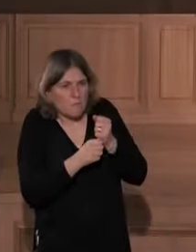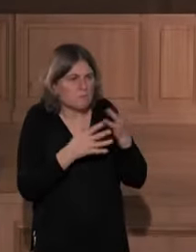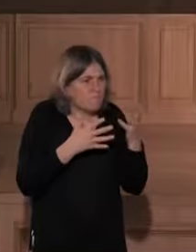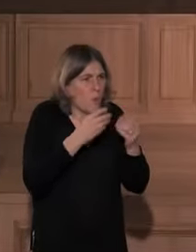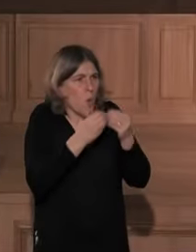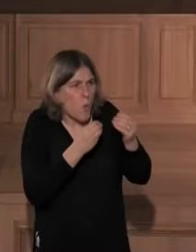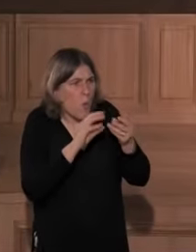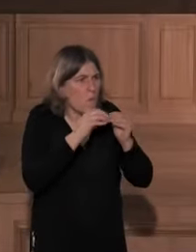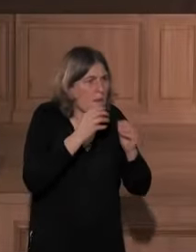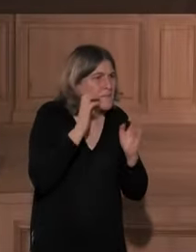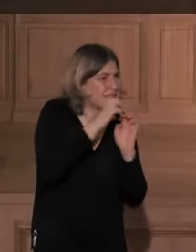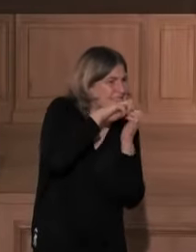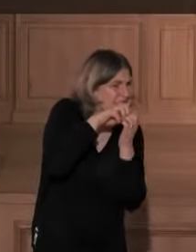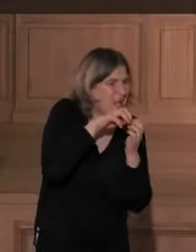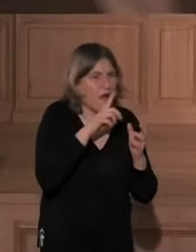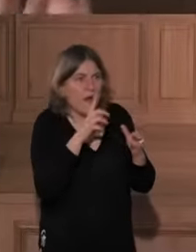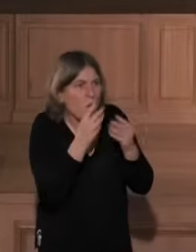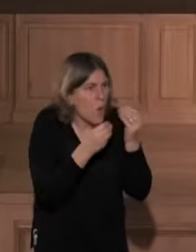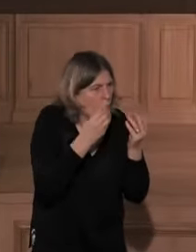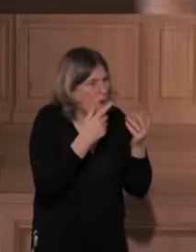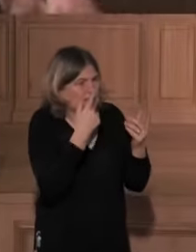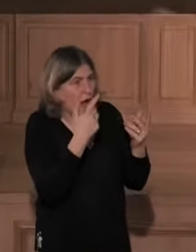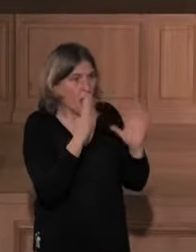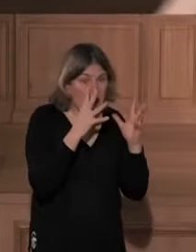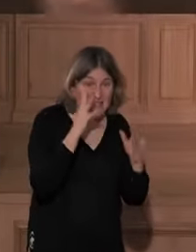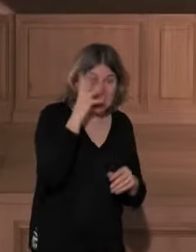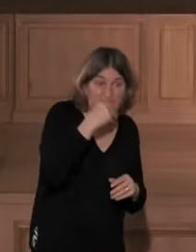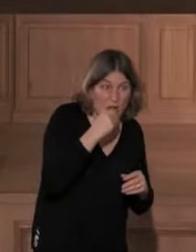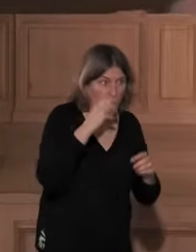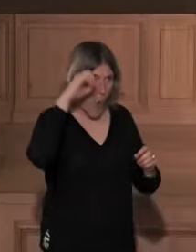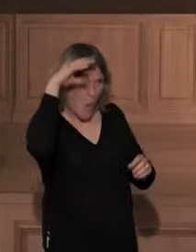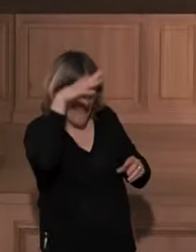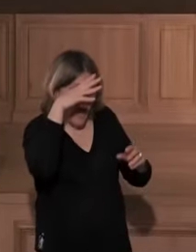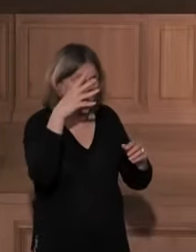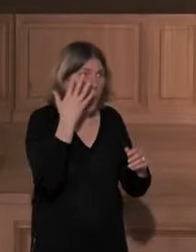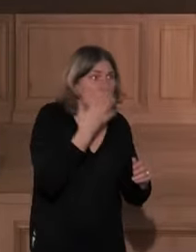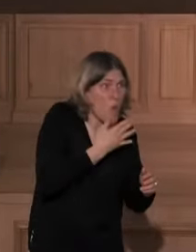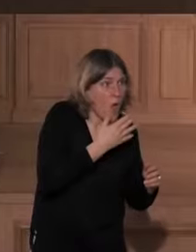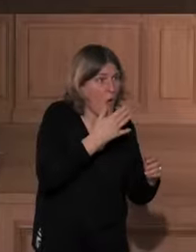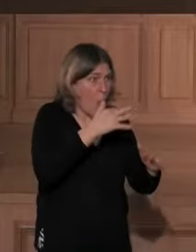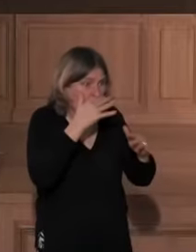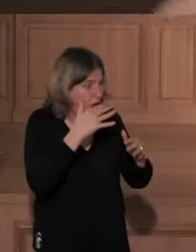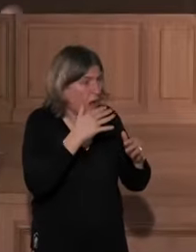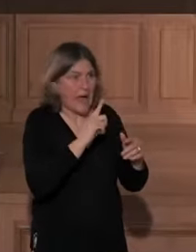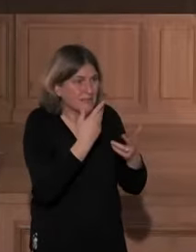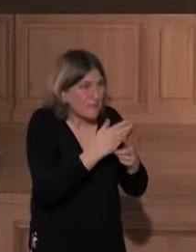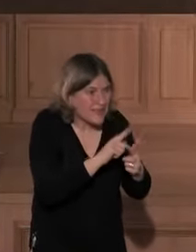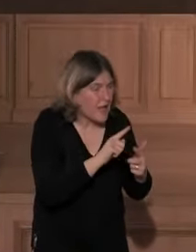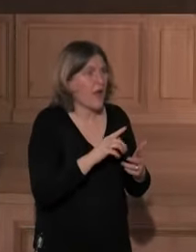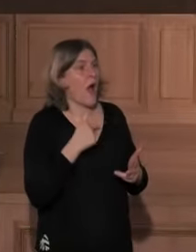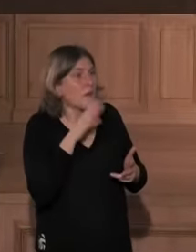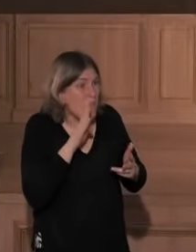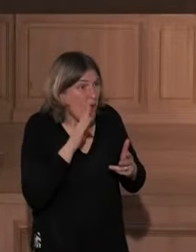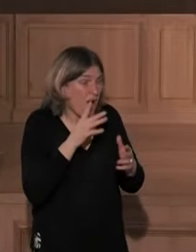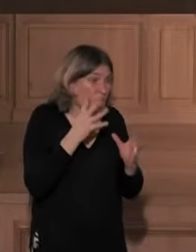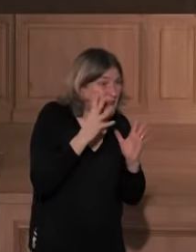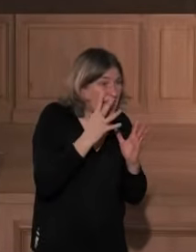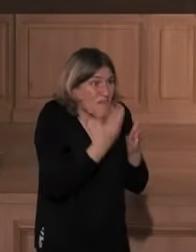dents? Et on s'aperçoit que ce n'est pas ça. Alors on regarde au niveau sensoriel. Est-ce que c'est les lumières, les couleurs, les odeurs? Ce n'est pas ça. Est-ce que ta maman te manque, te manque pas, ceci,